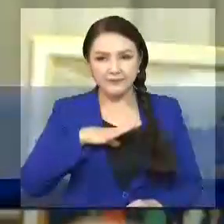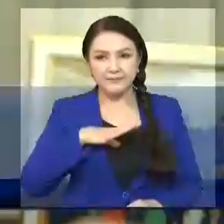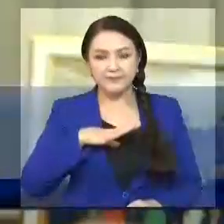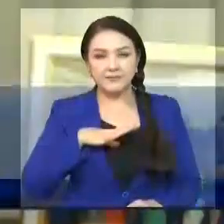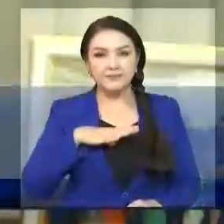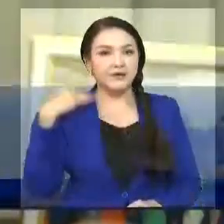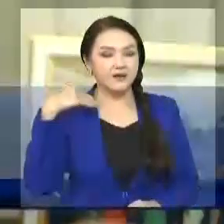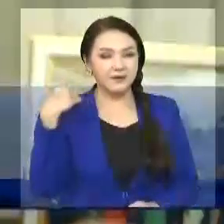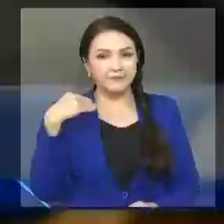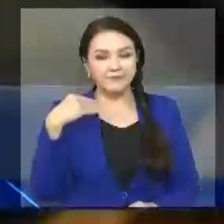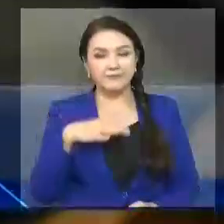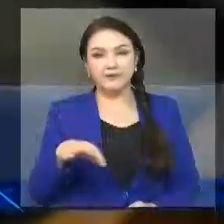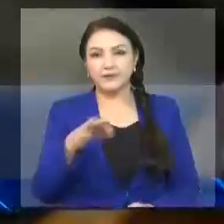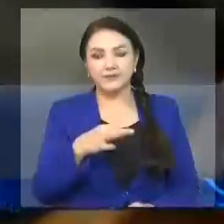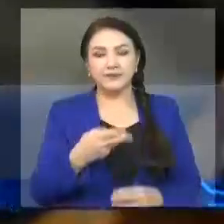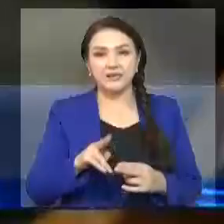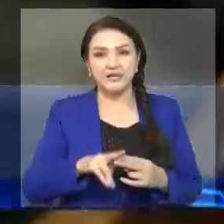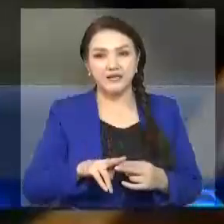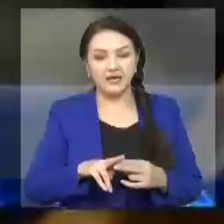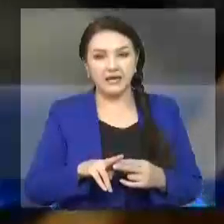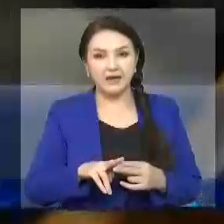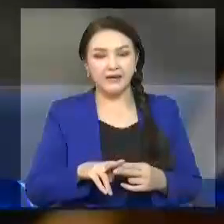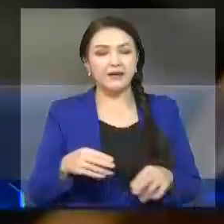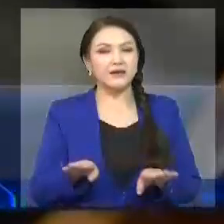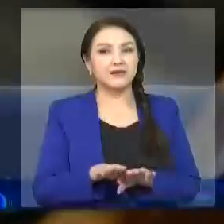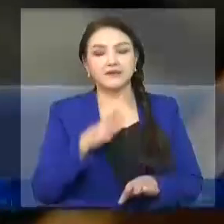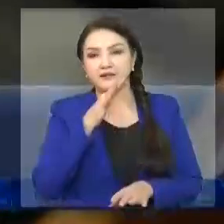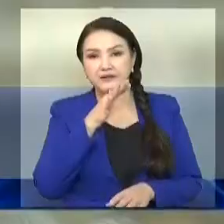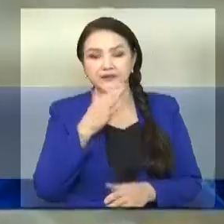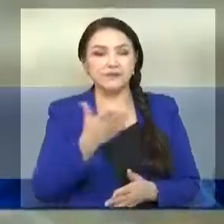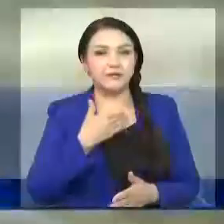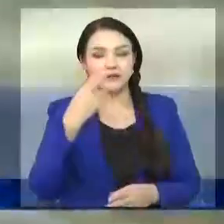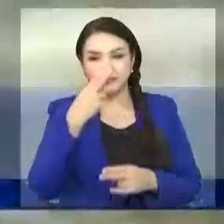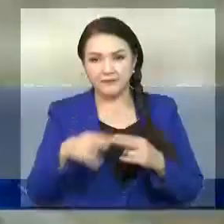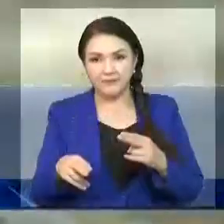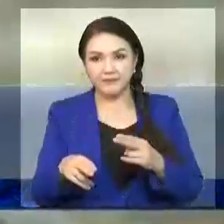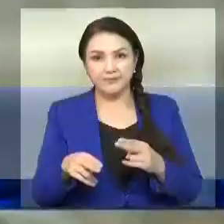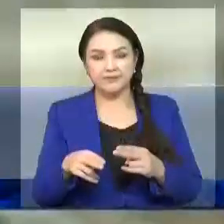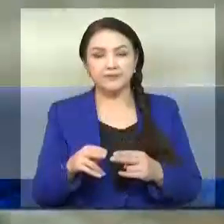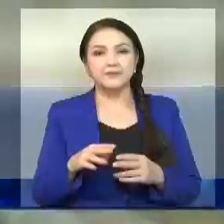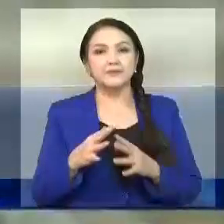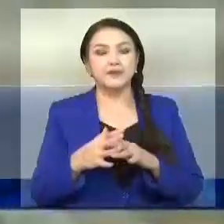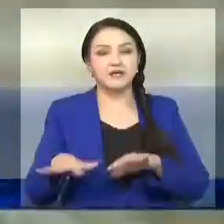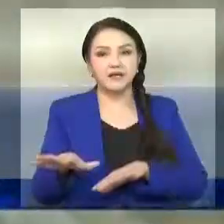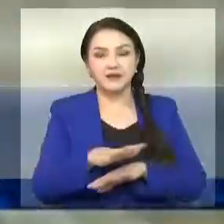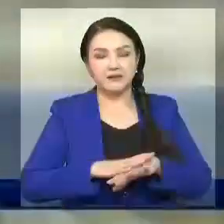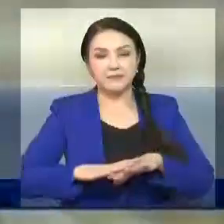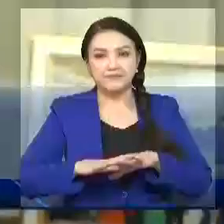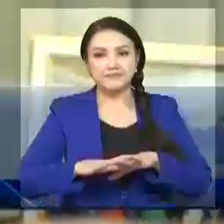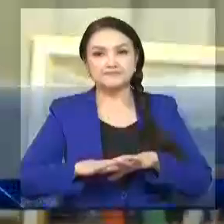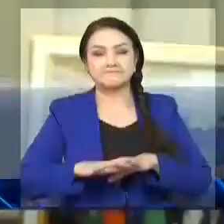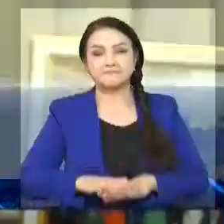по Актюбинской области. Это объемы же. За эти годы мы потеряли население в селах.